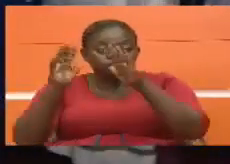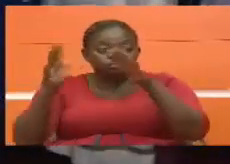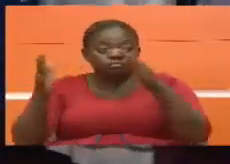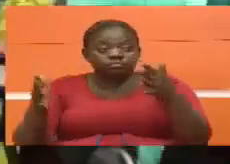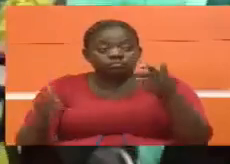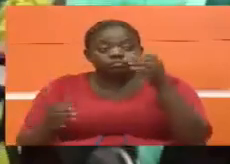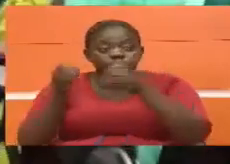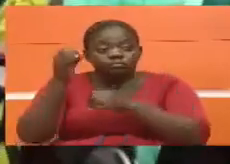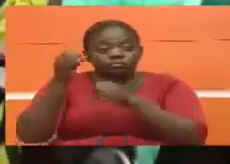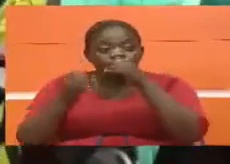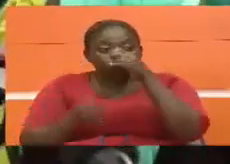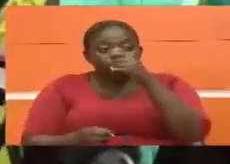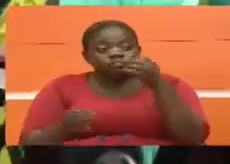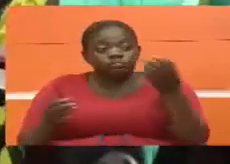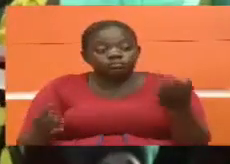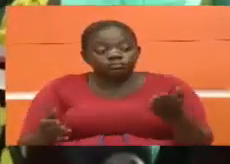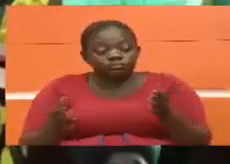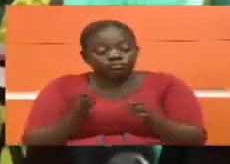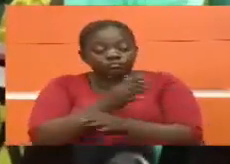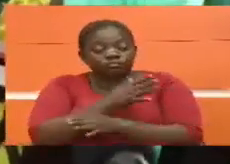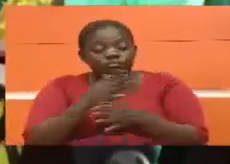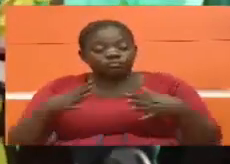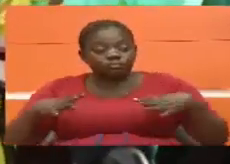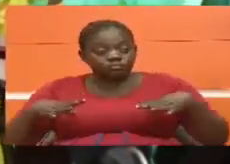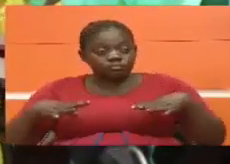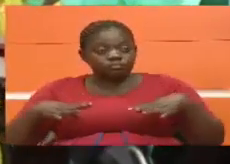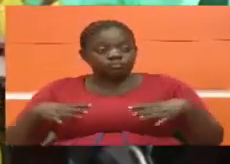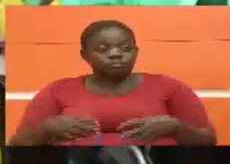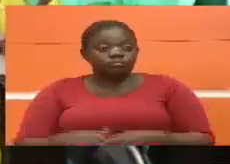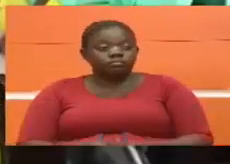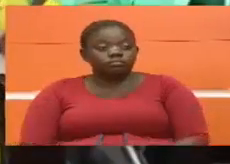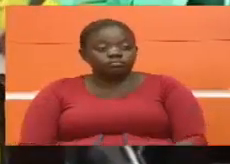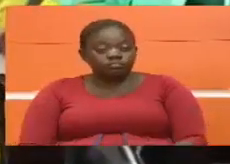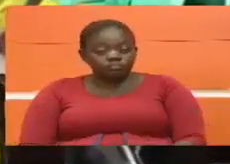okola ng'omulabirizi nga tannawummula.